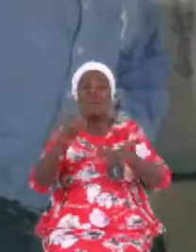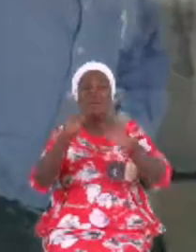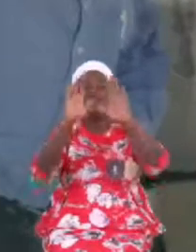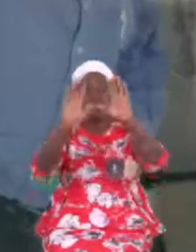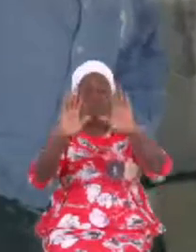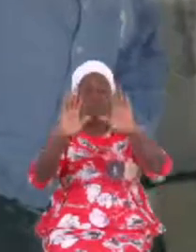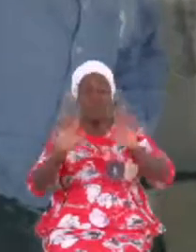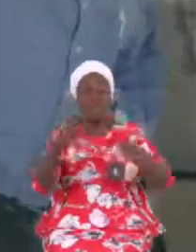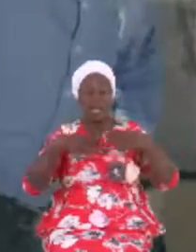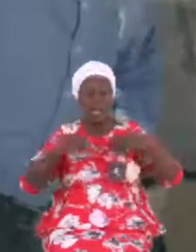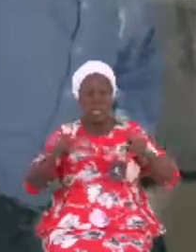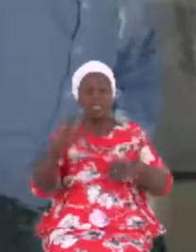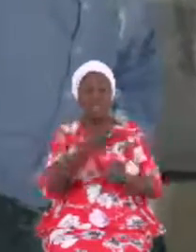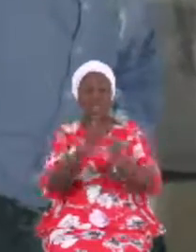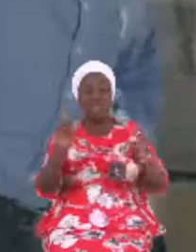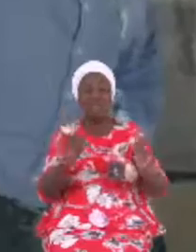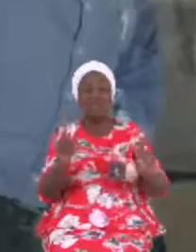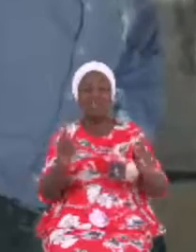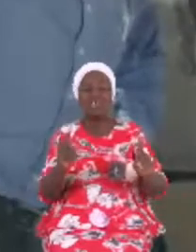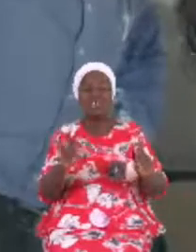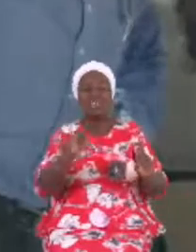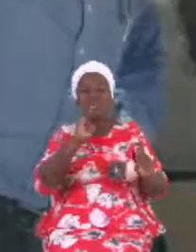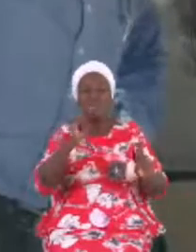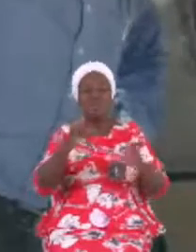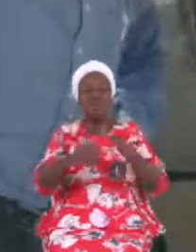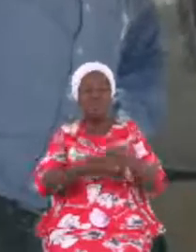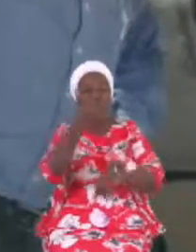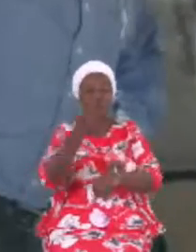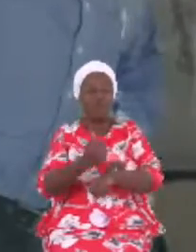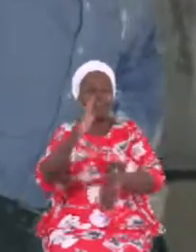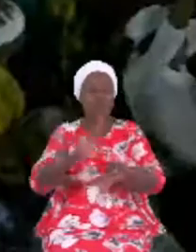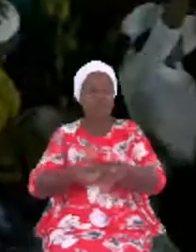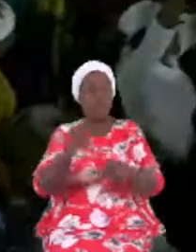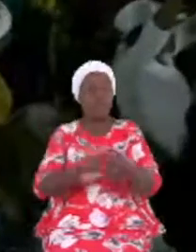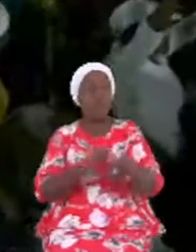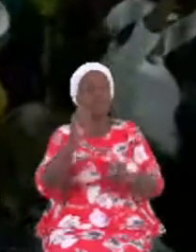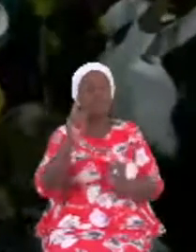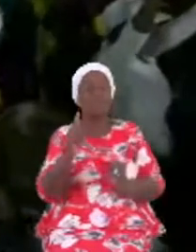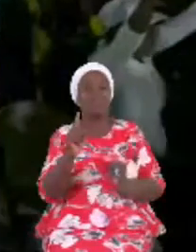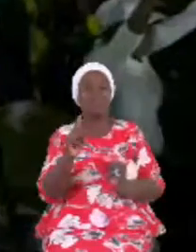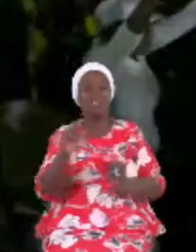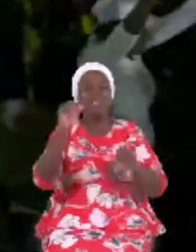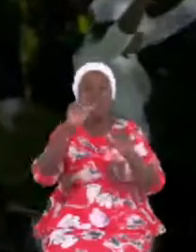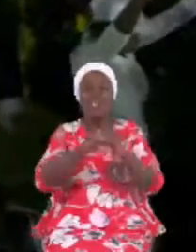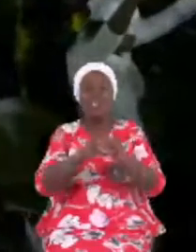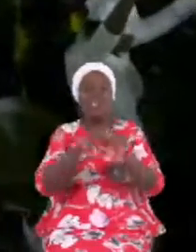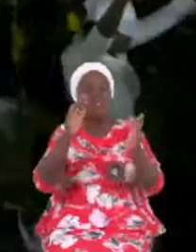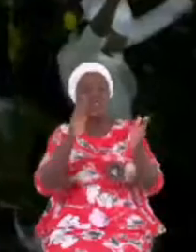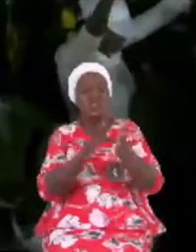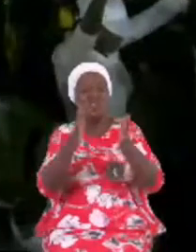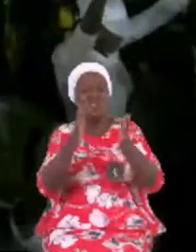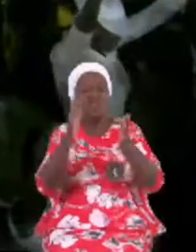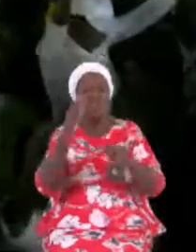Les miracles, les guérisons, les délivrances sont confirmés sur chaque vie. Au nom